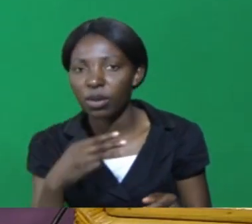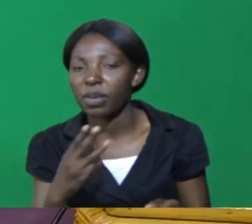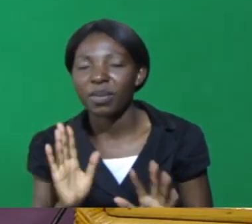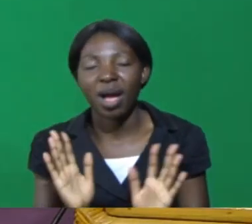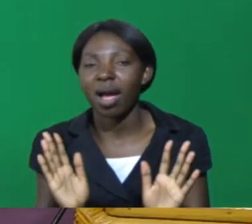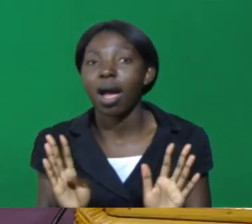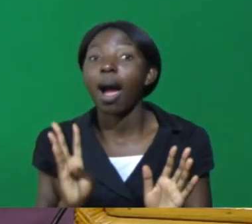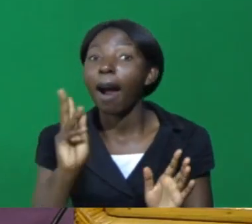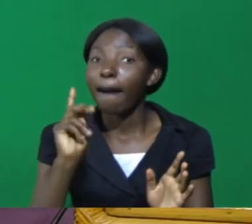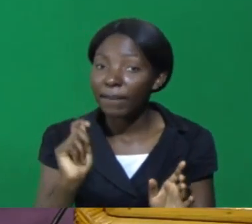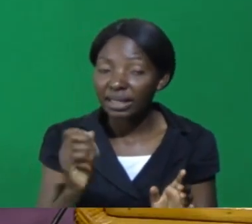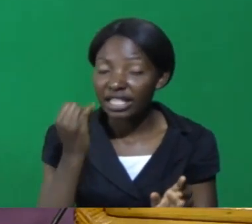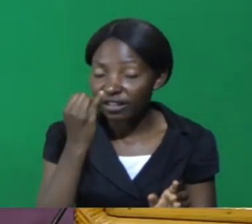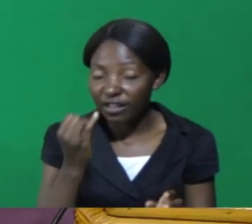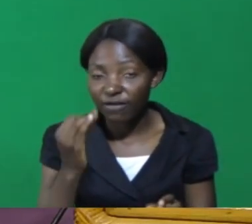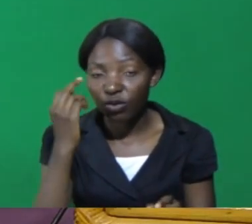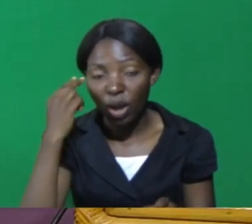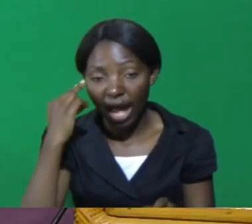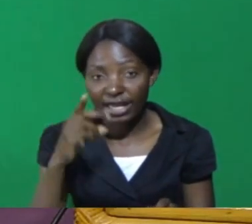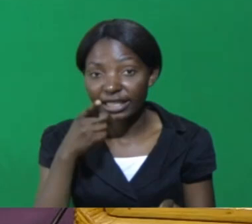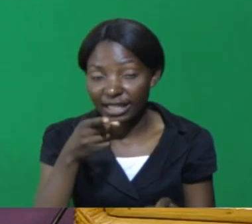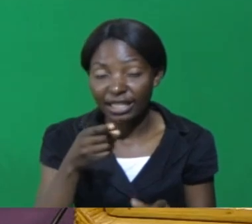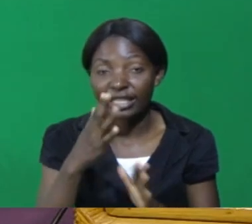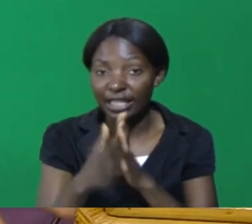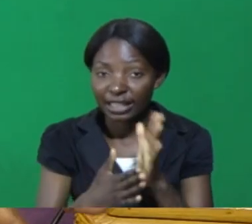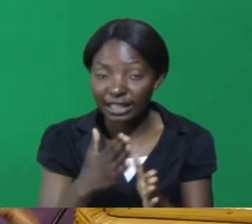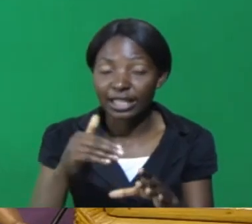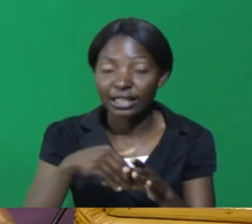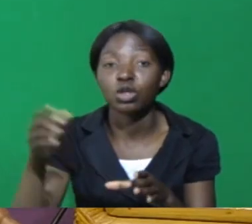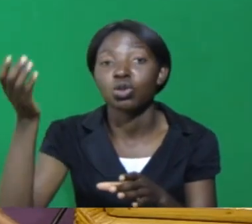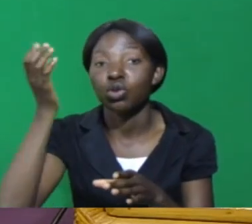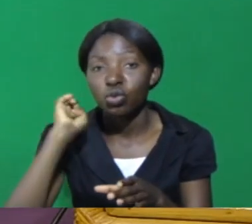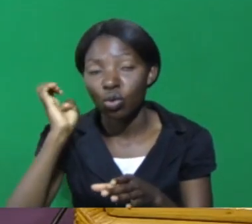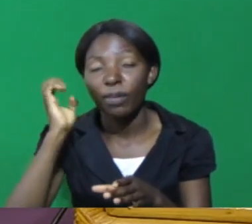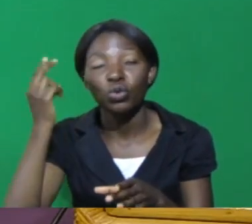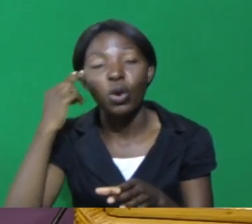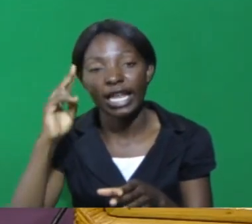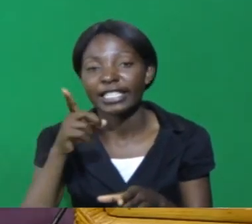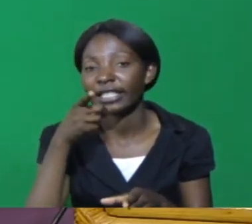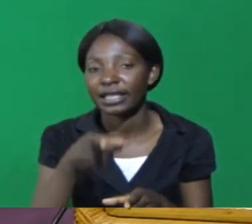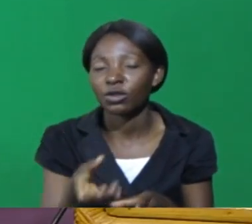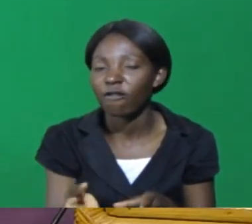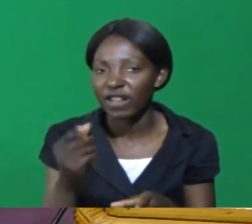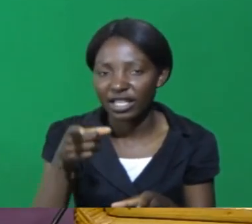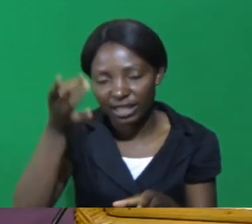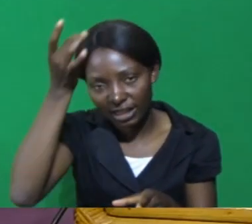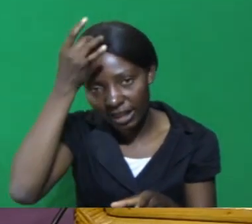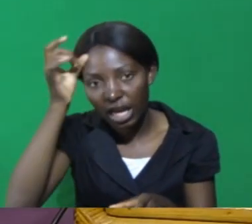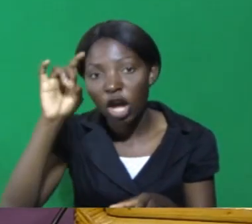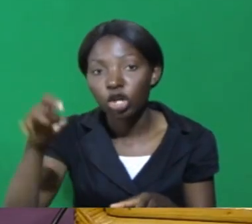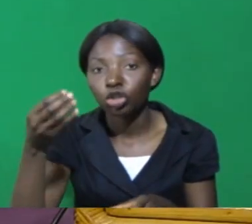vanhu vakangobata minongedze vachitenderera muEurope imomo ndiye mambo wacho. Vanomuwana. Verengai John 13